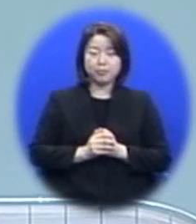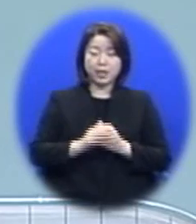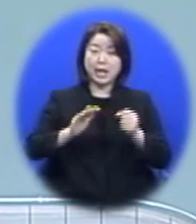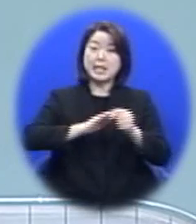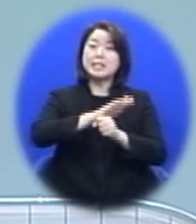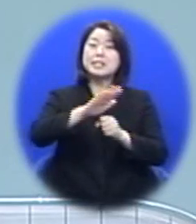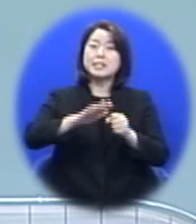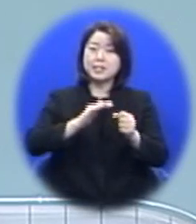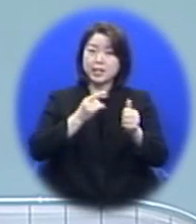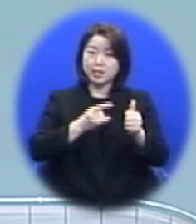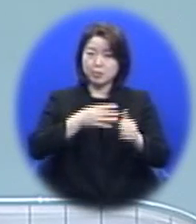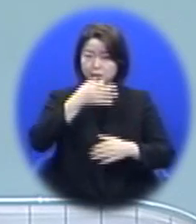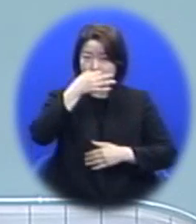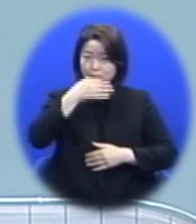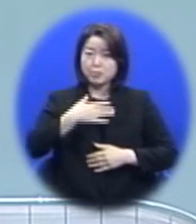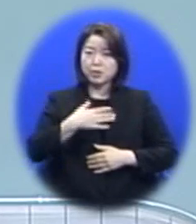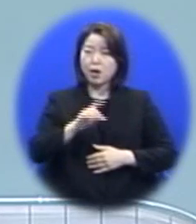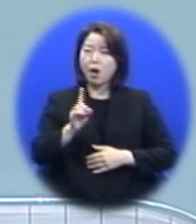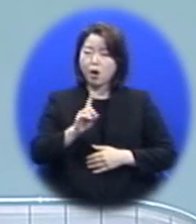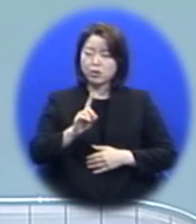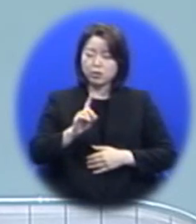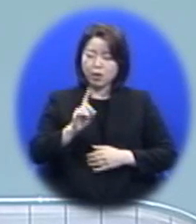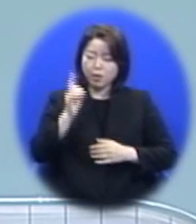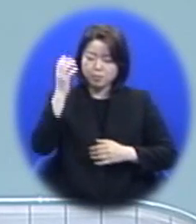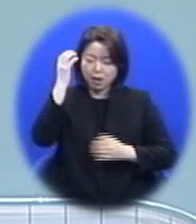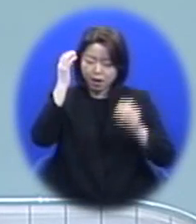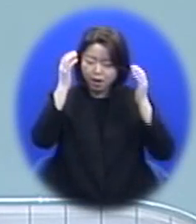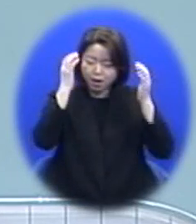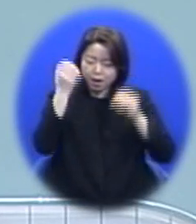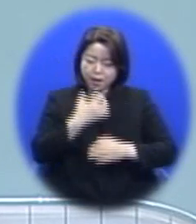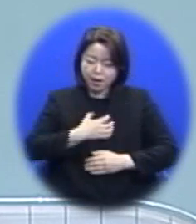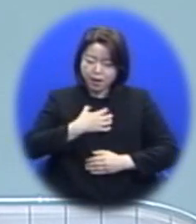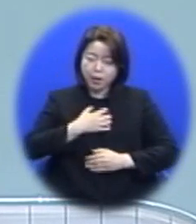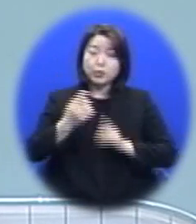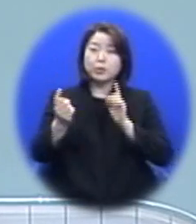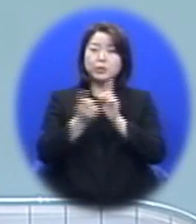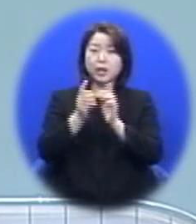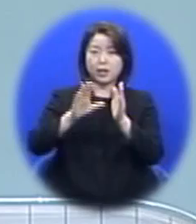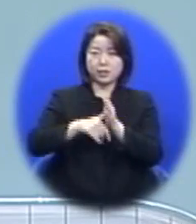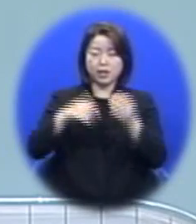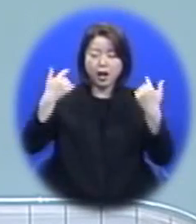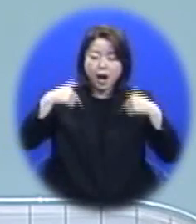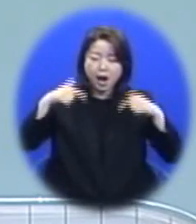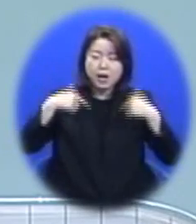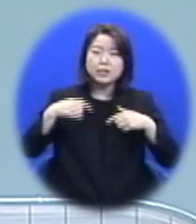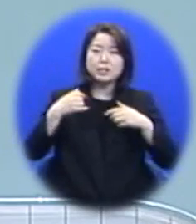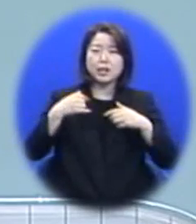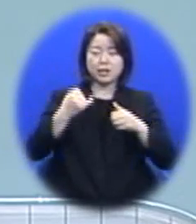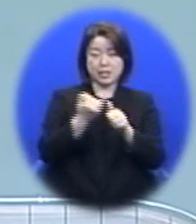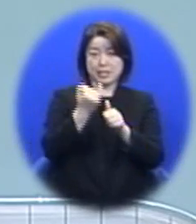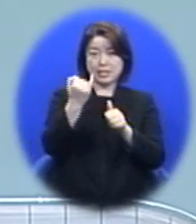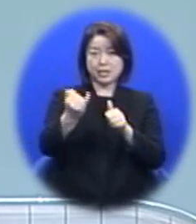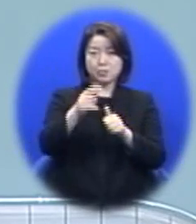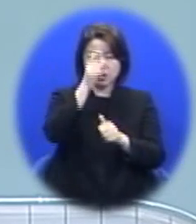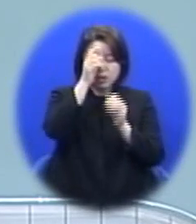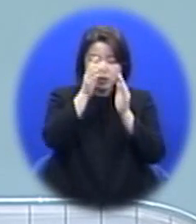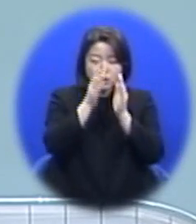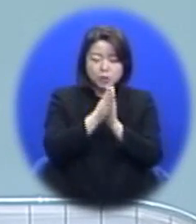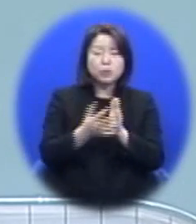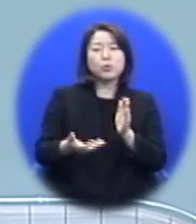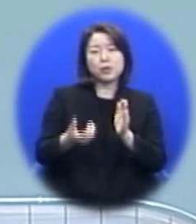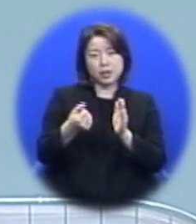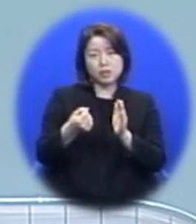사람에게 힘들어 어떤 고통을 당할 때 늘 사모님은 기도로 그 문제를 해결하시더라는